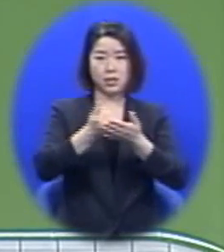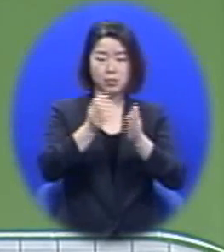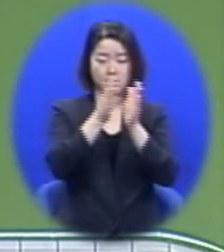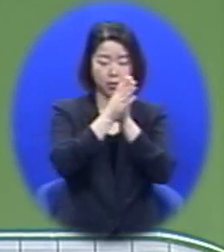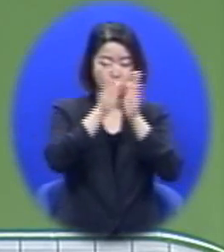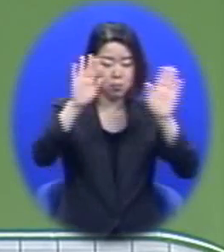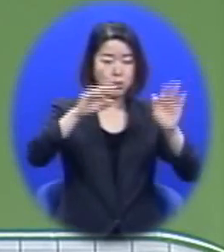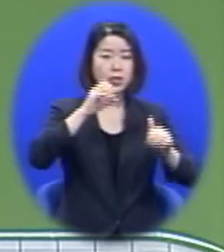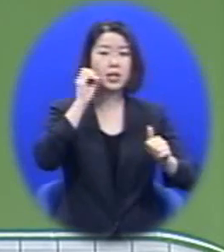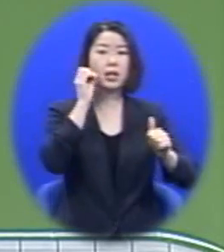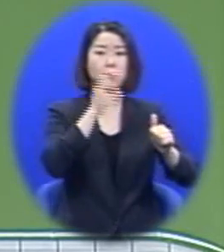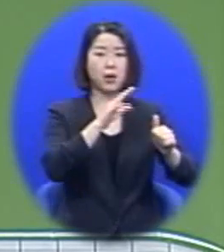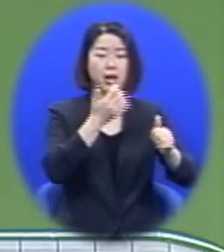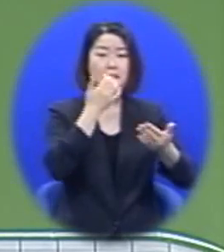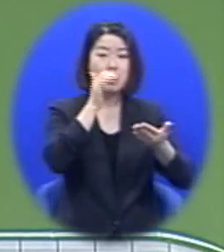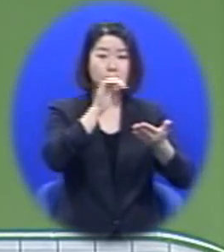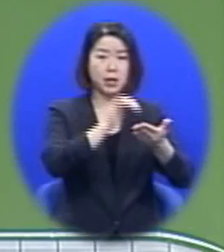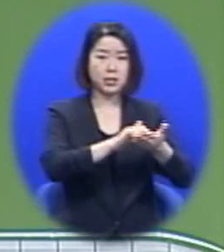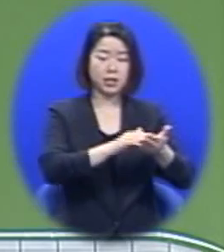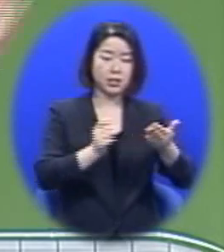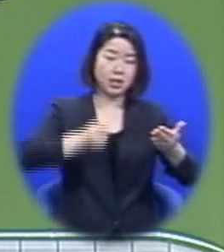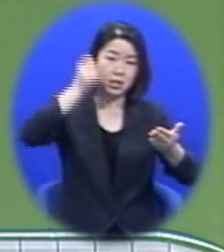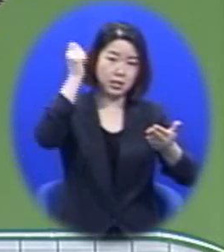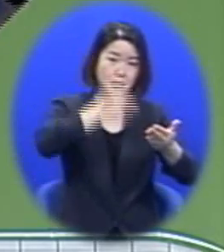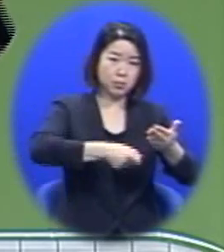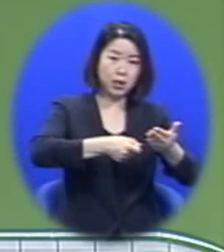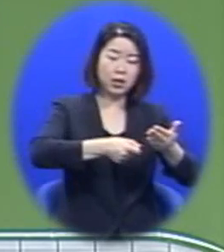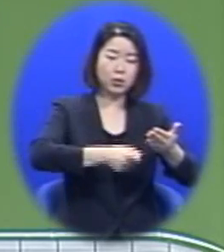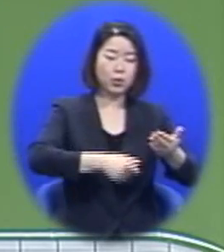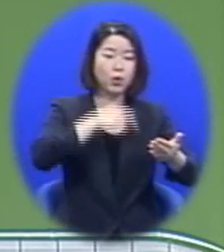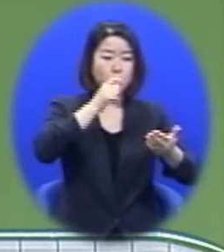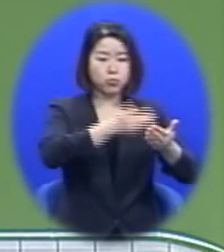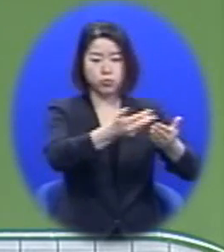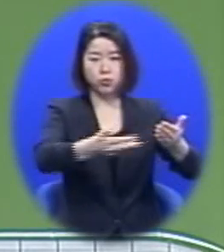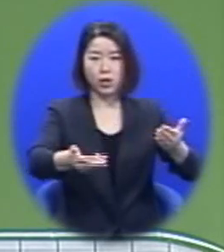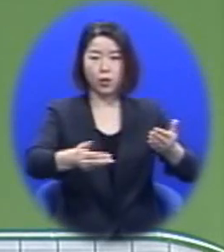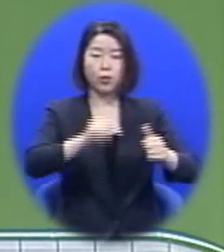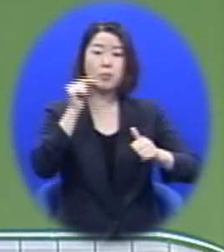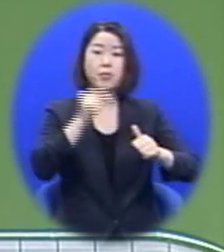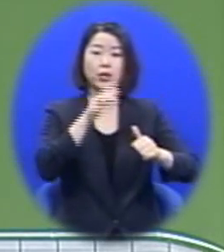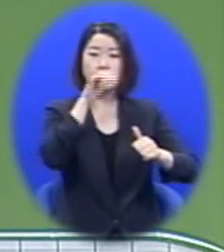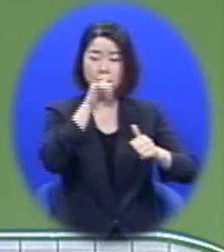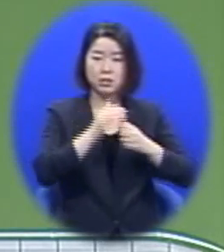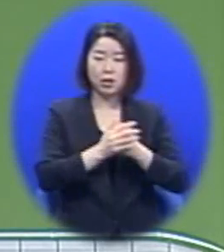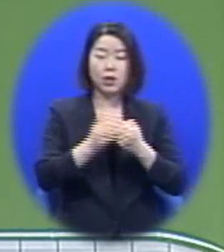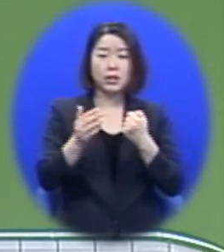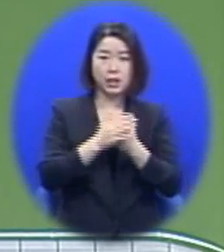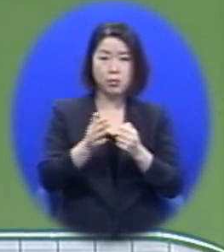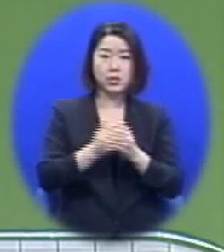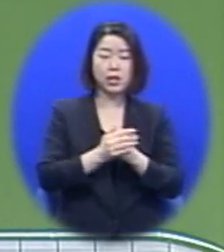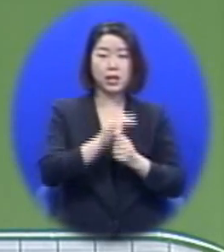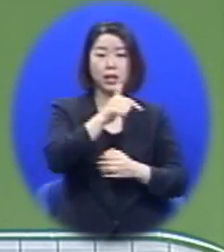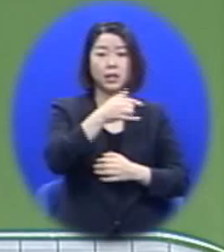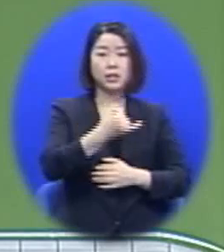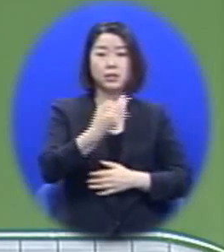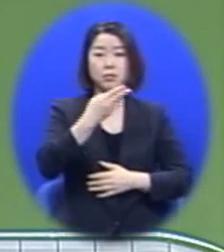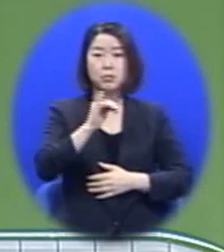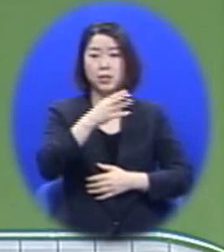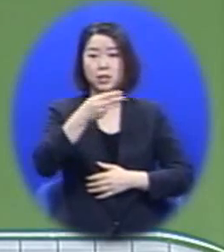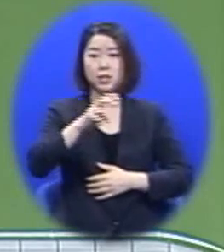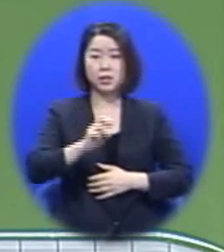모세에게 반석에서 지팡이로 내리쳐서 물을 내라고 명령하십니다. 그래서 그 르비딘